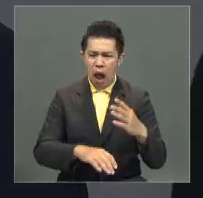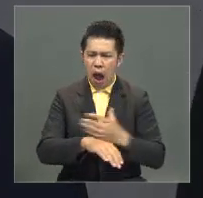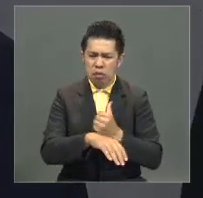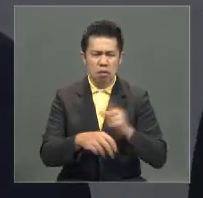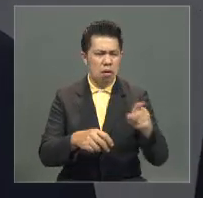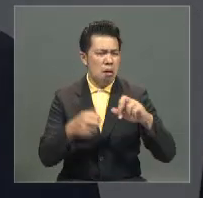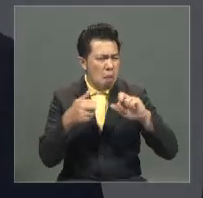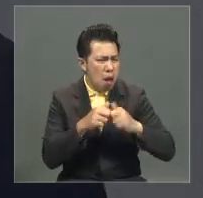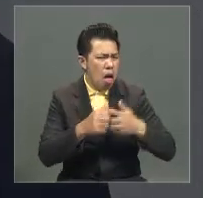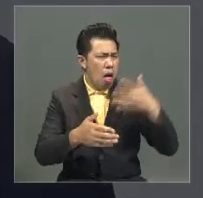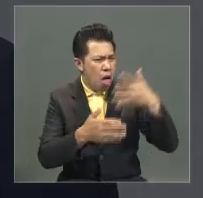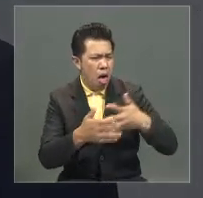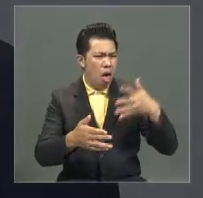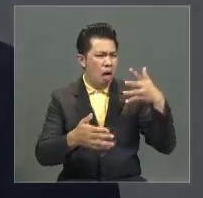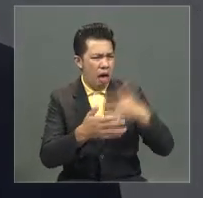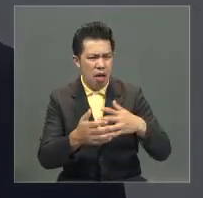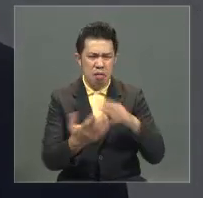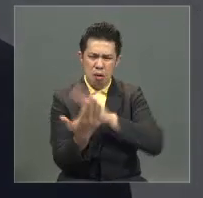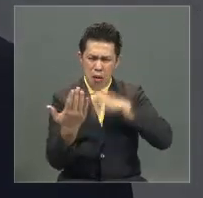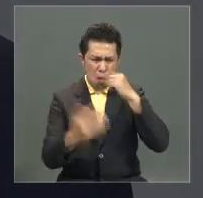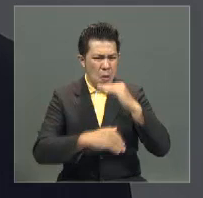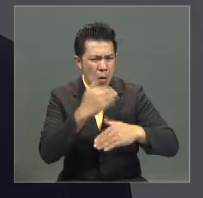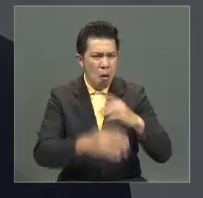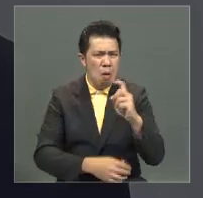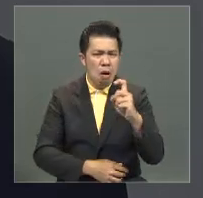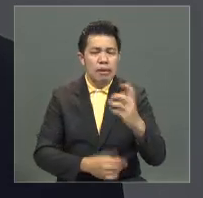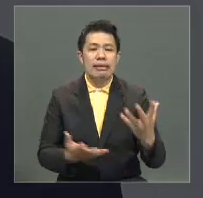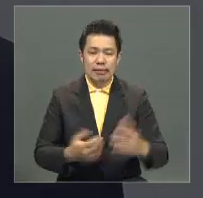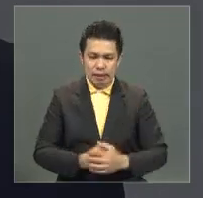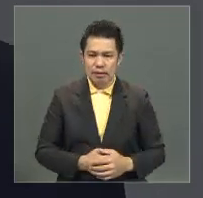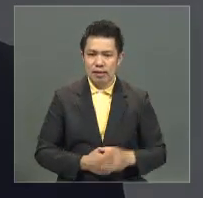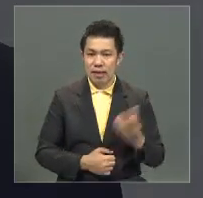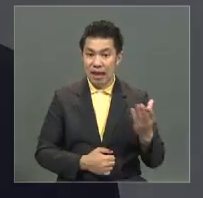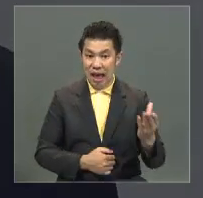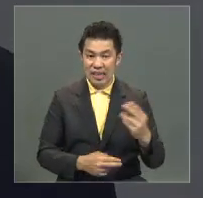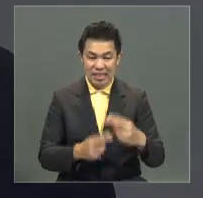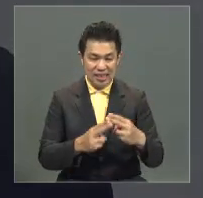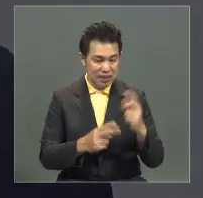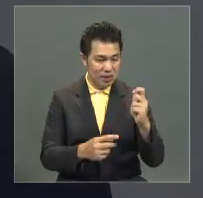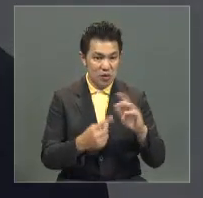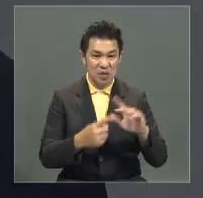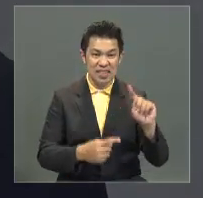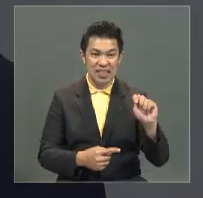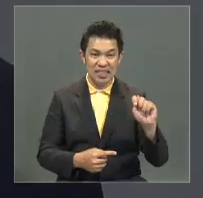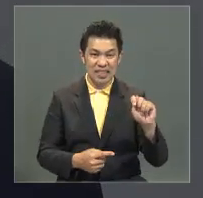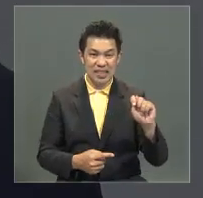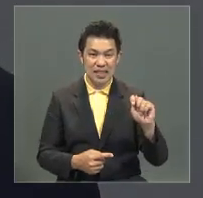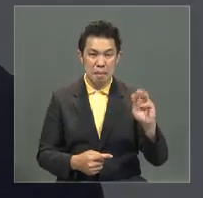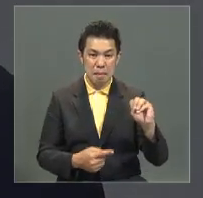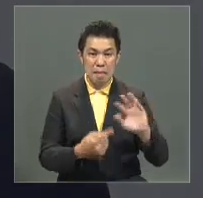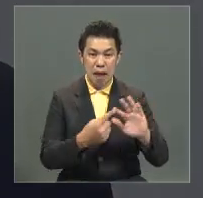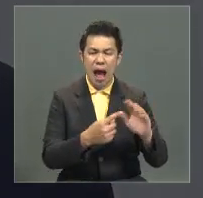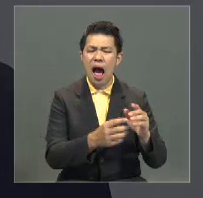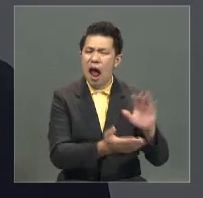รรคต่อการที่จะขับเคลื่อนบ้านเมืองอย่างที่ท่านเตือนว่าได้เรียนนะครับว่าเราอยากมีส่ว